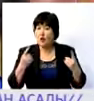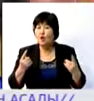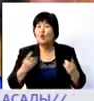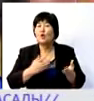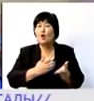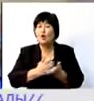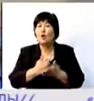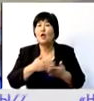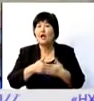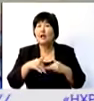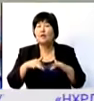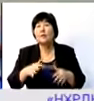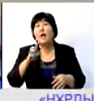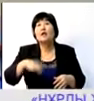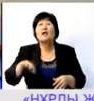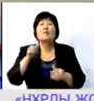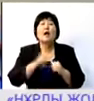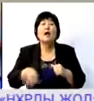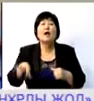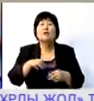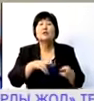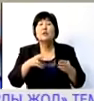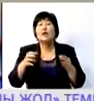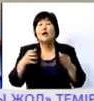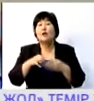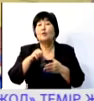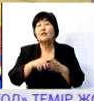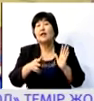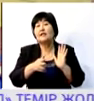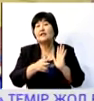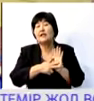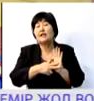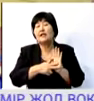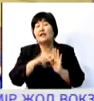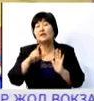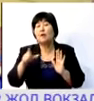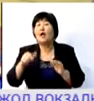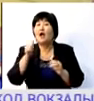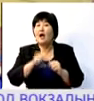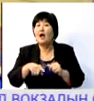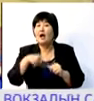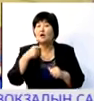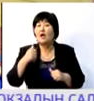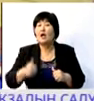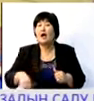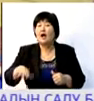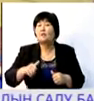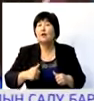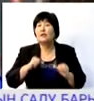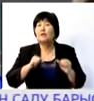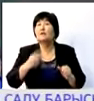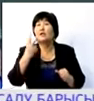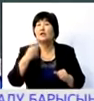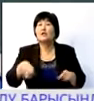рөл атқарып келеді. Еліміздің әр өңірінен келген командалардың құрамында 8 балуаннан, ал айтулысында аймақ намысын облыстан шыққан қос